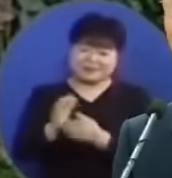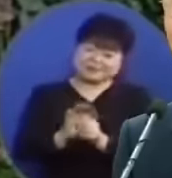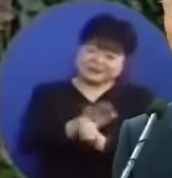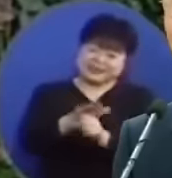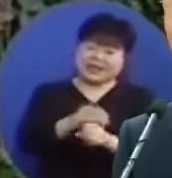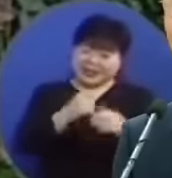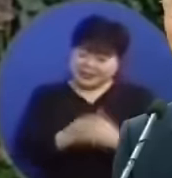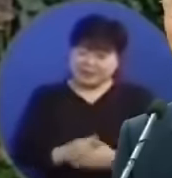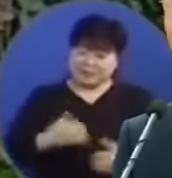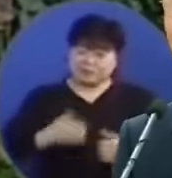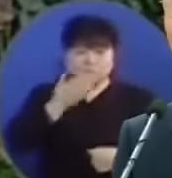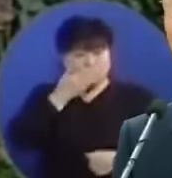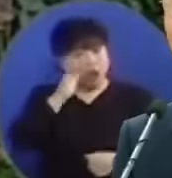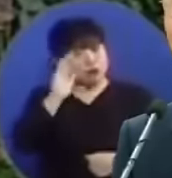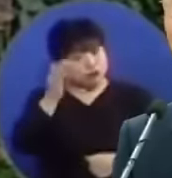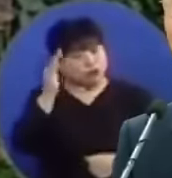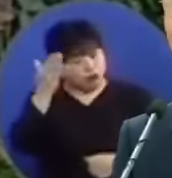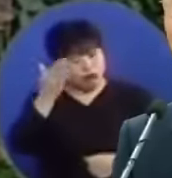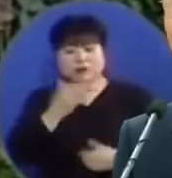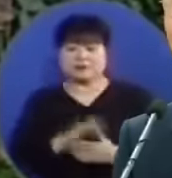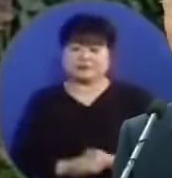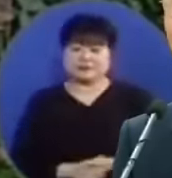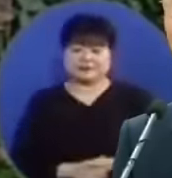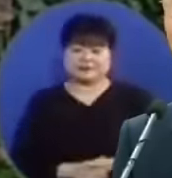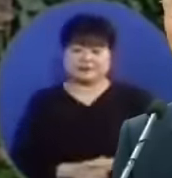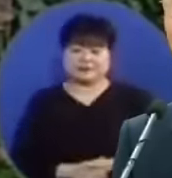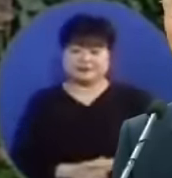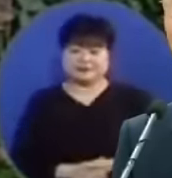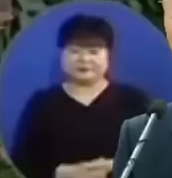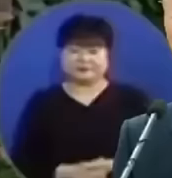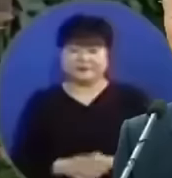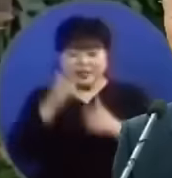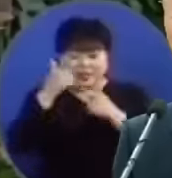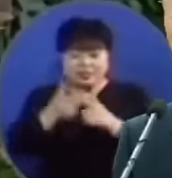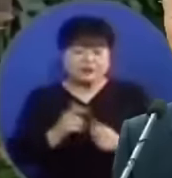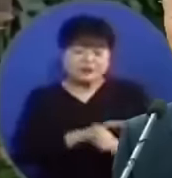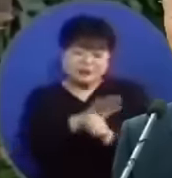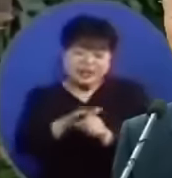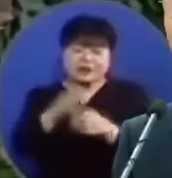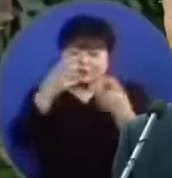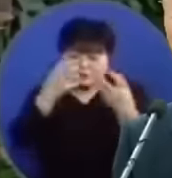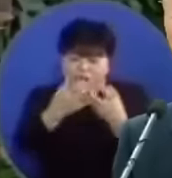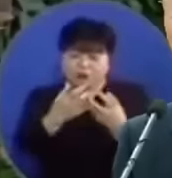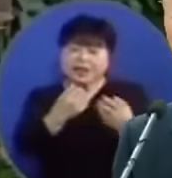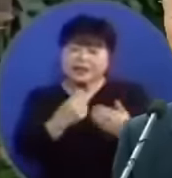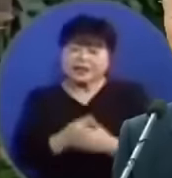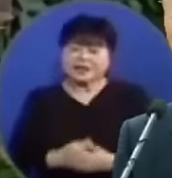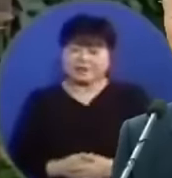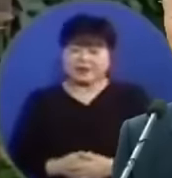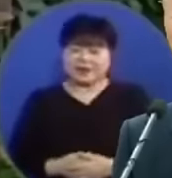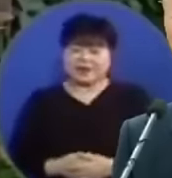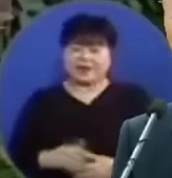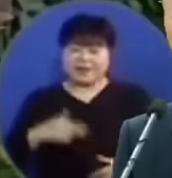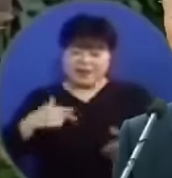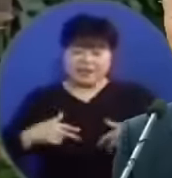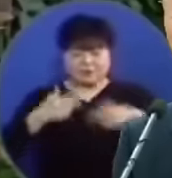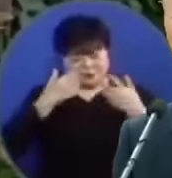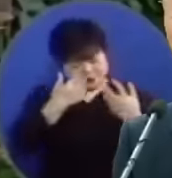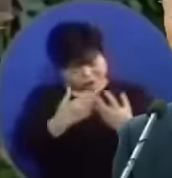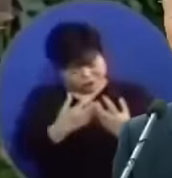사랑하니 기쁠 수밖에 없지 않은가. 언제나 예수 사랑으로 충만해 있으니 기쁨의 깃발이 휘날리는